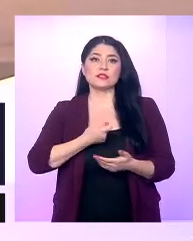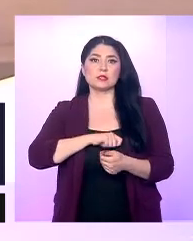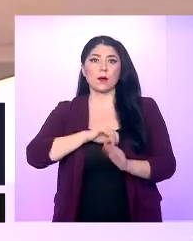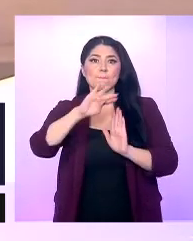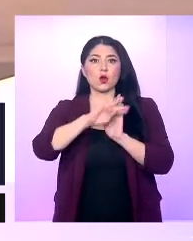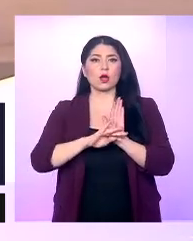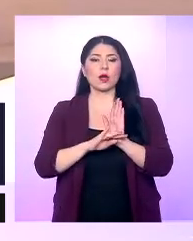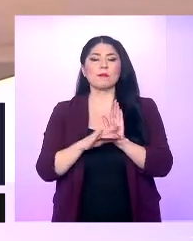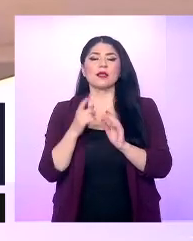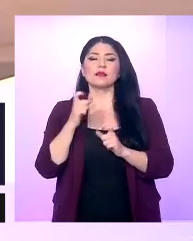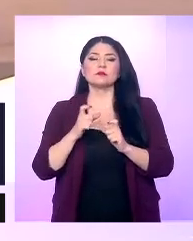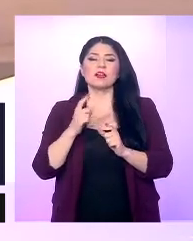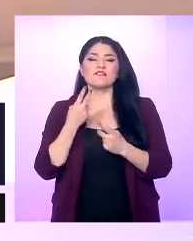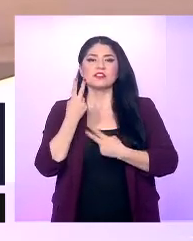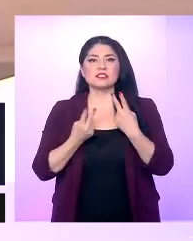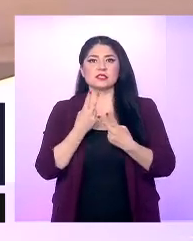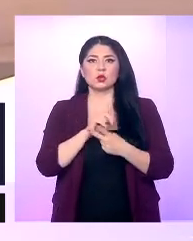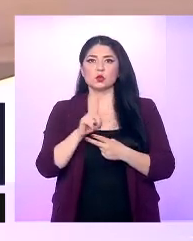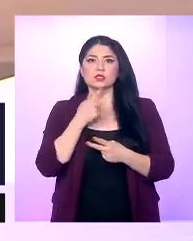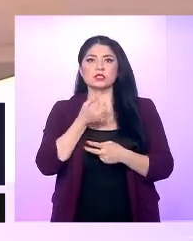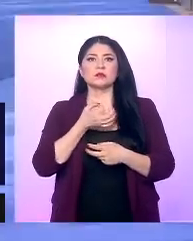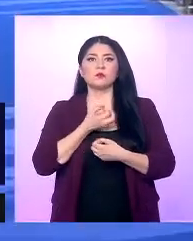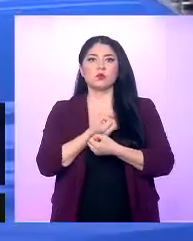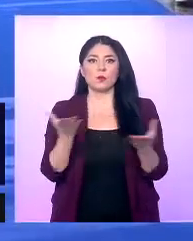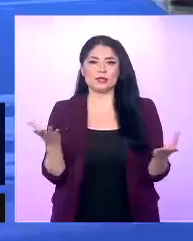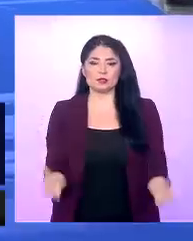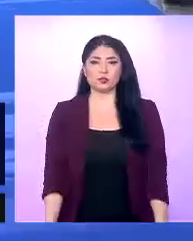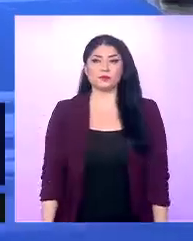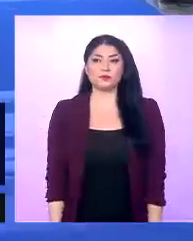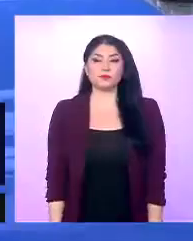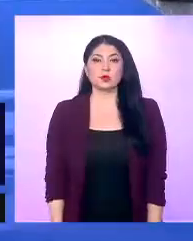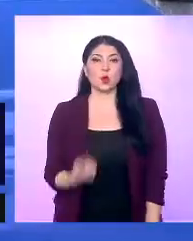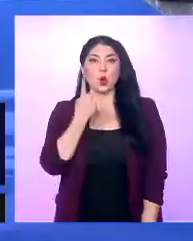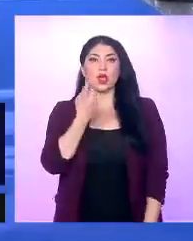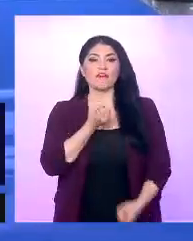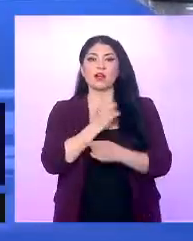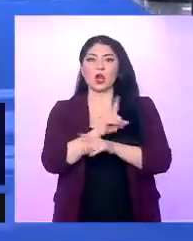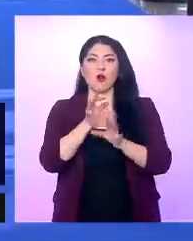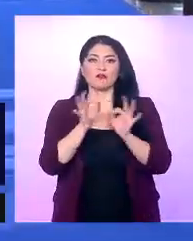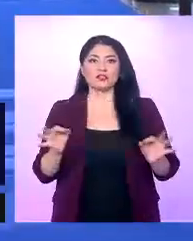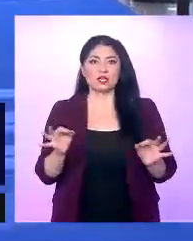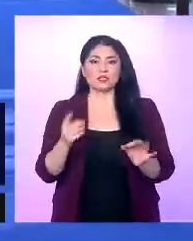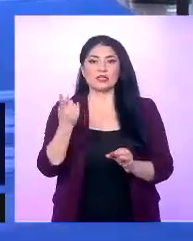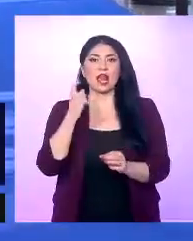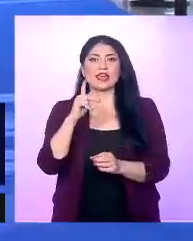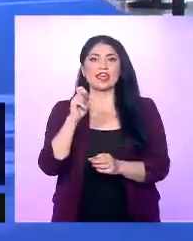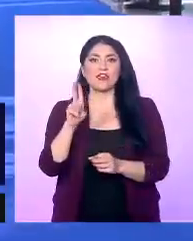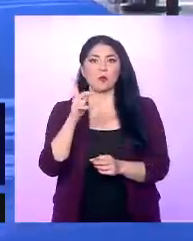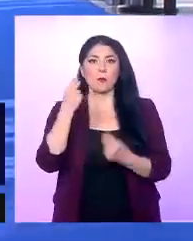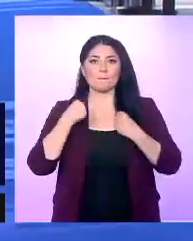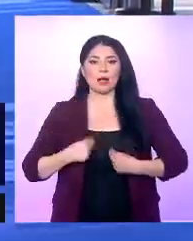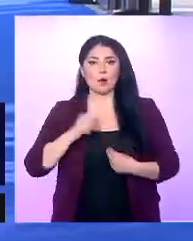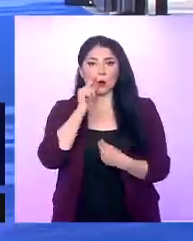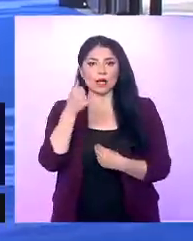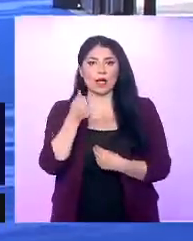securitate, programele detaliate ale acestor vizite nu sunt date publicității. O informație neconfirmată oficial vine de la Kiev.